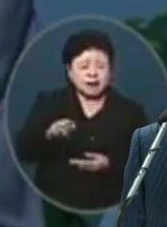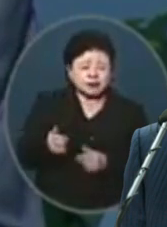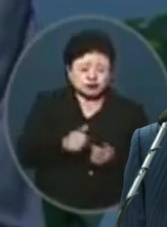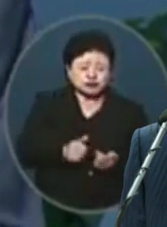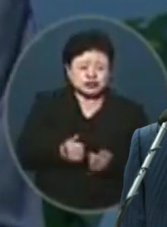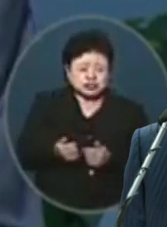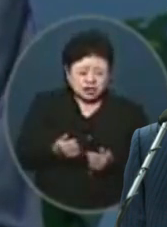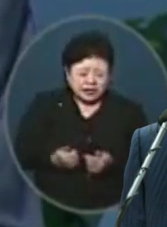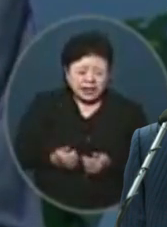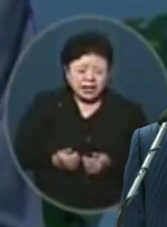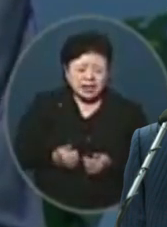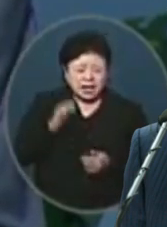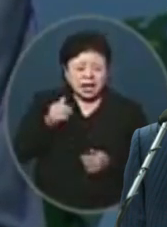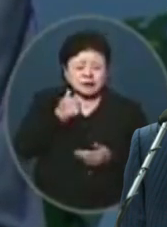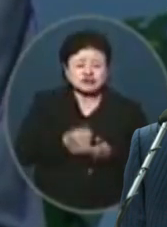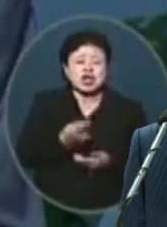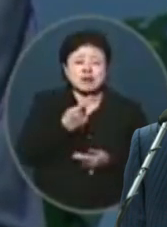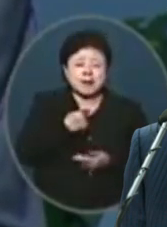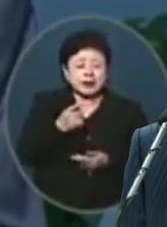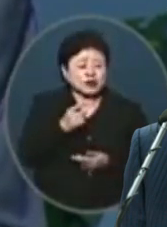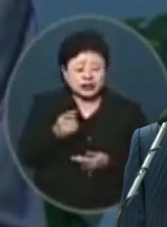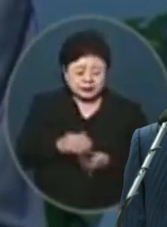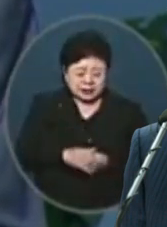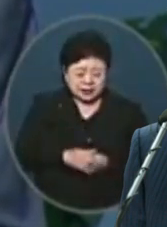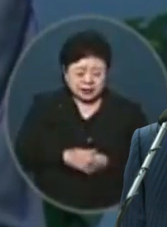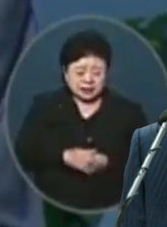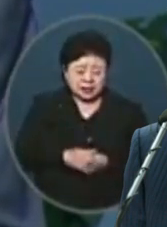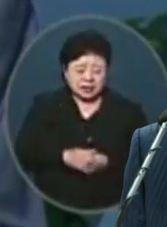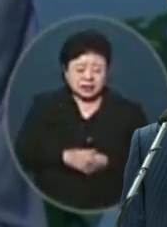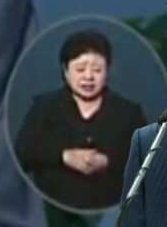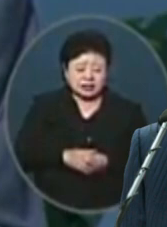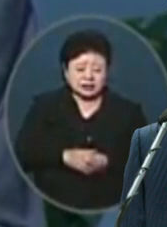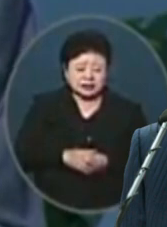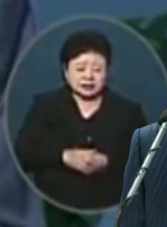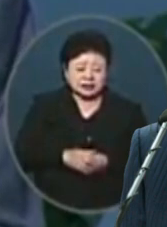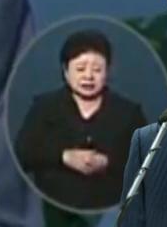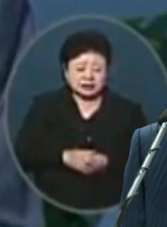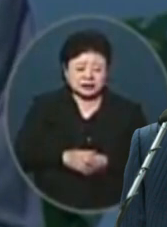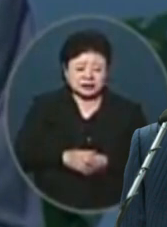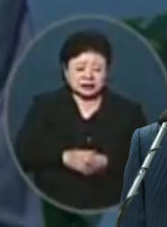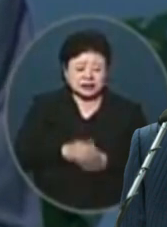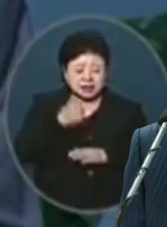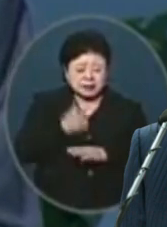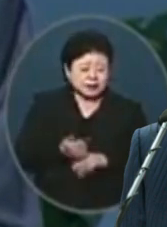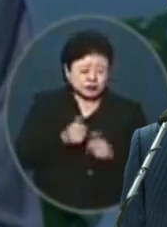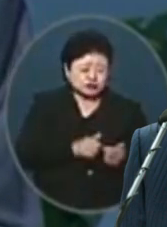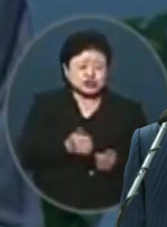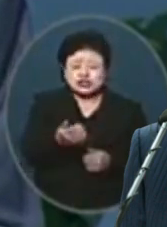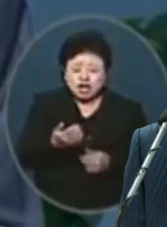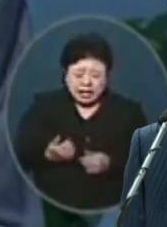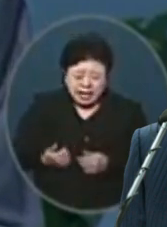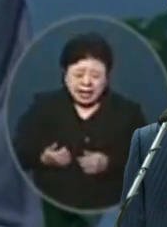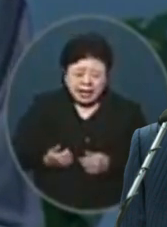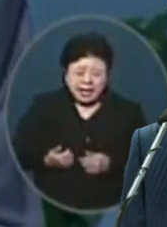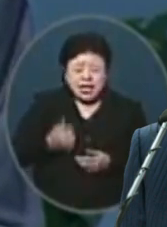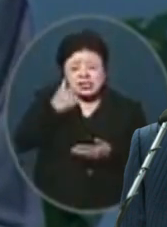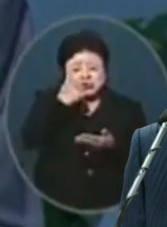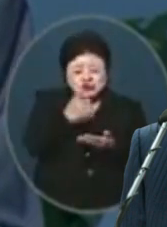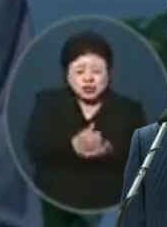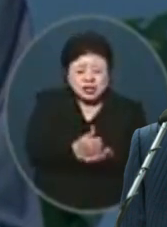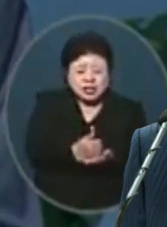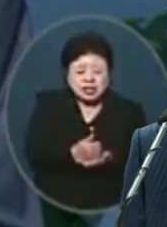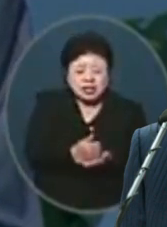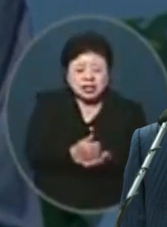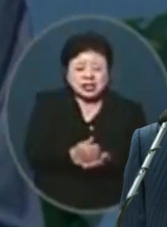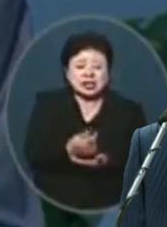전에 짓는 죄 말입니다. 아이고 내가 이제 이 세상을 떠나간다 하기 전에